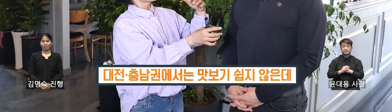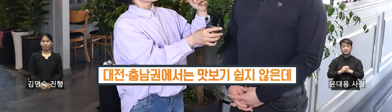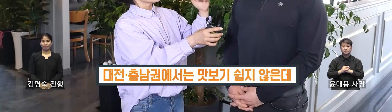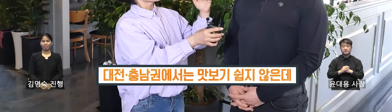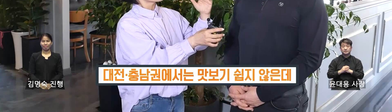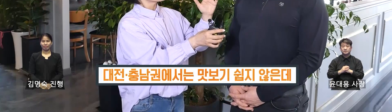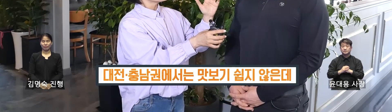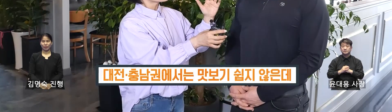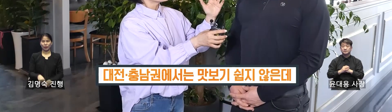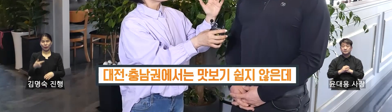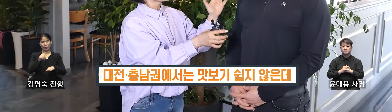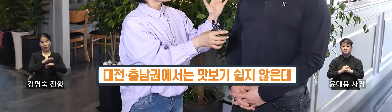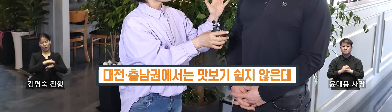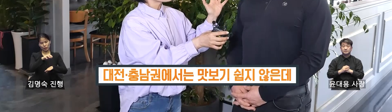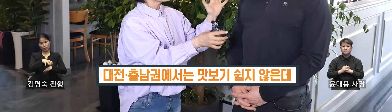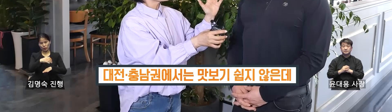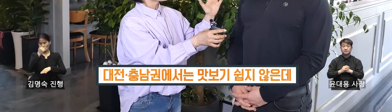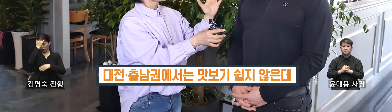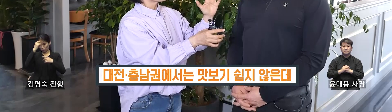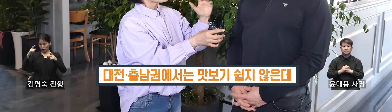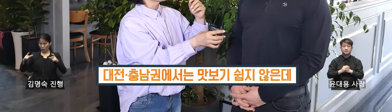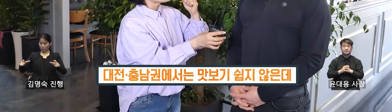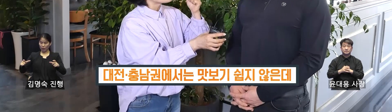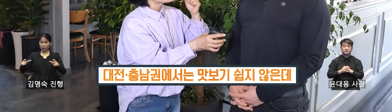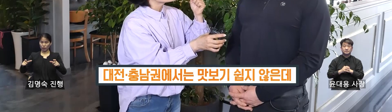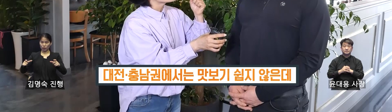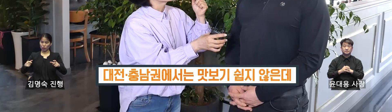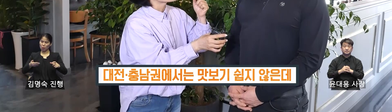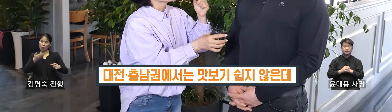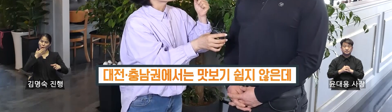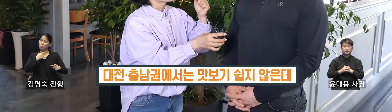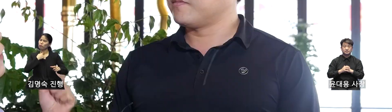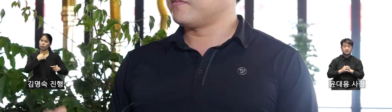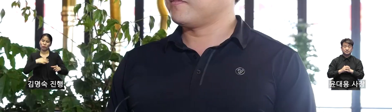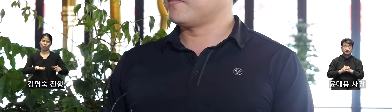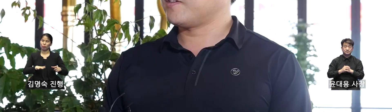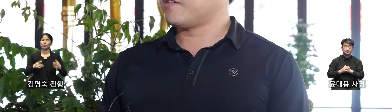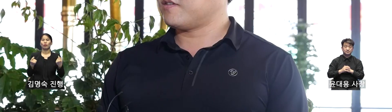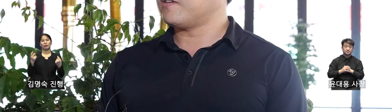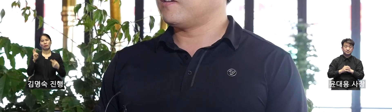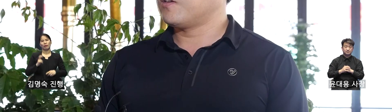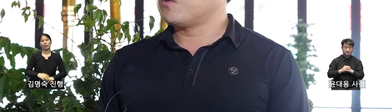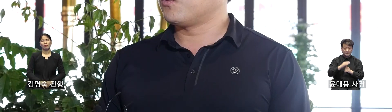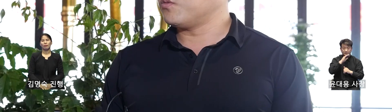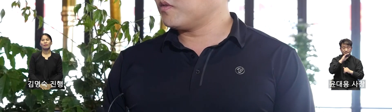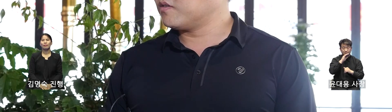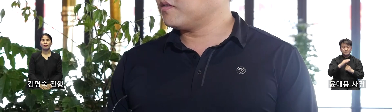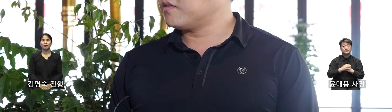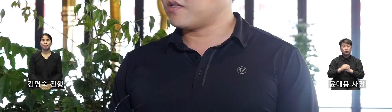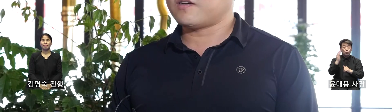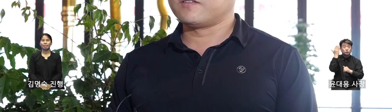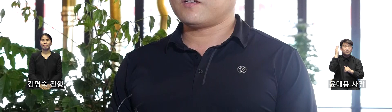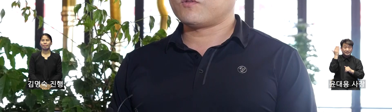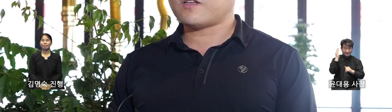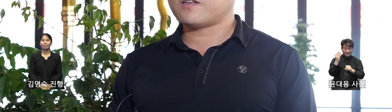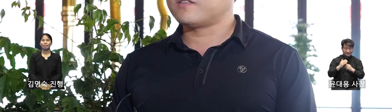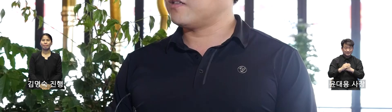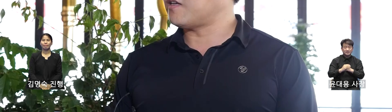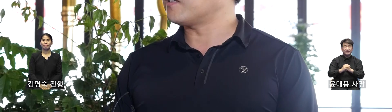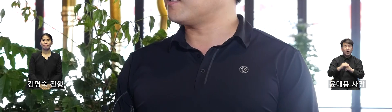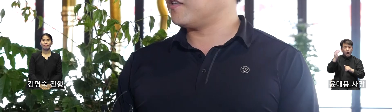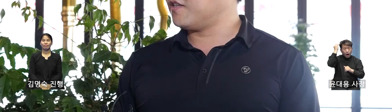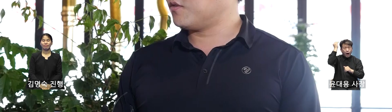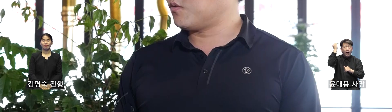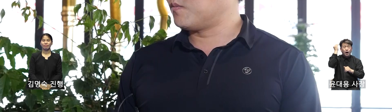그거는 대전이나 이 충남권에서는 많이 맛보지 못하는 것 같은데. 그렇죠. 네. 요즘은 저게 어디나